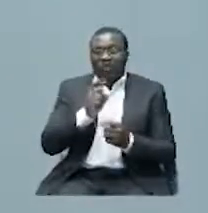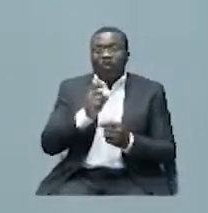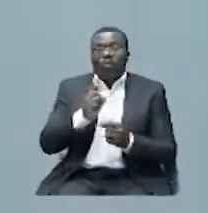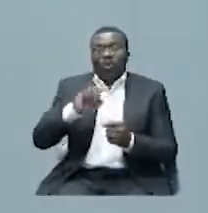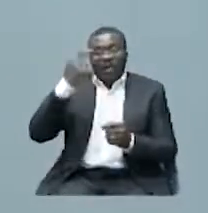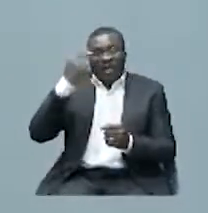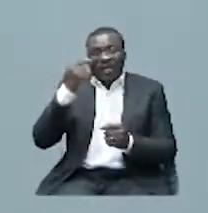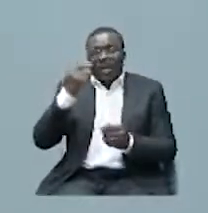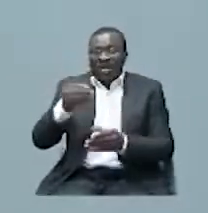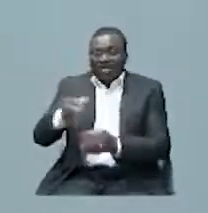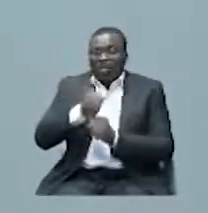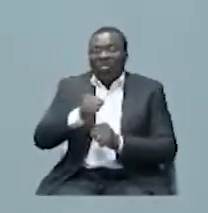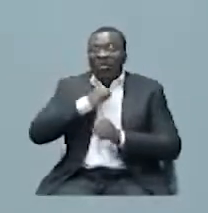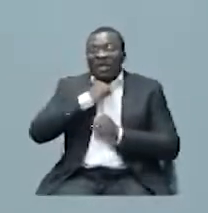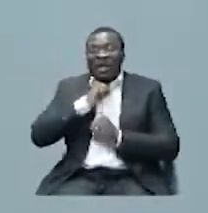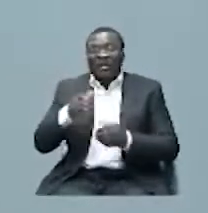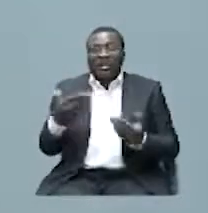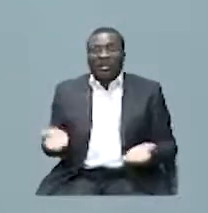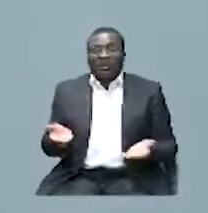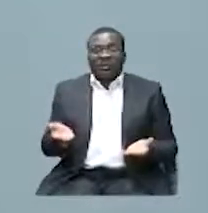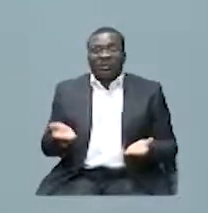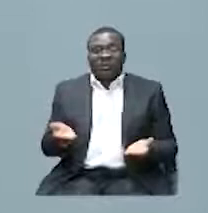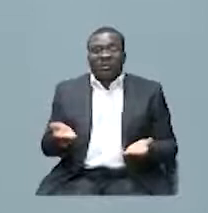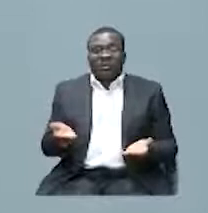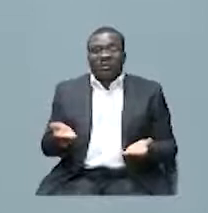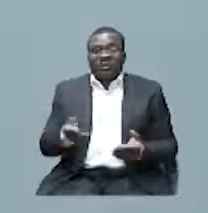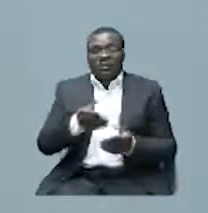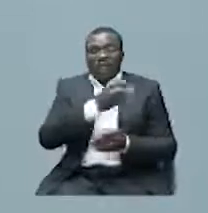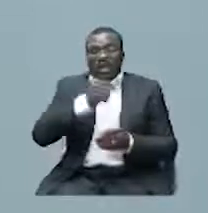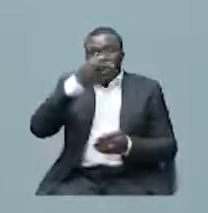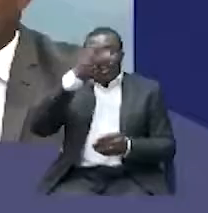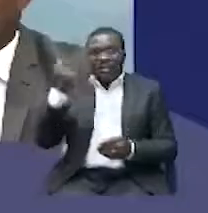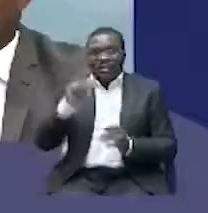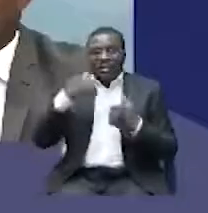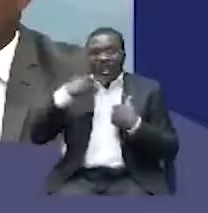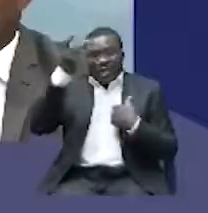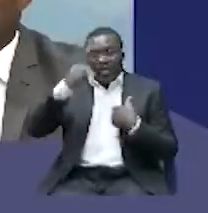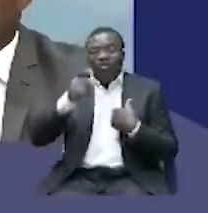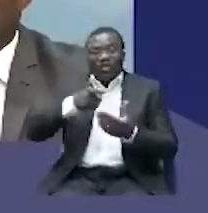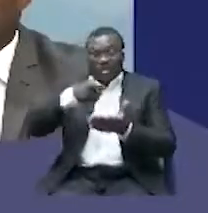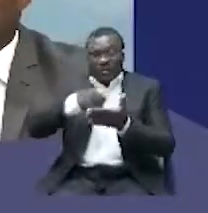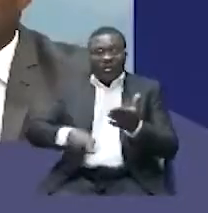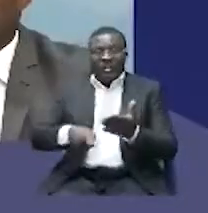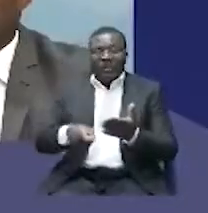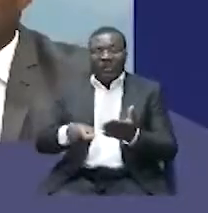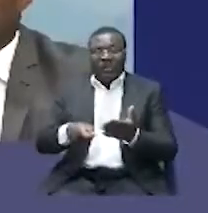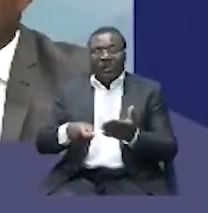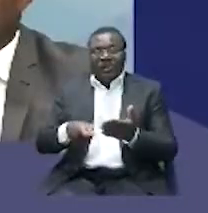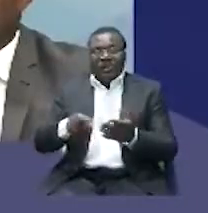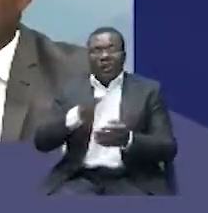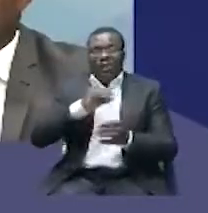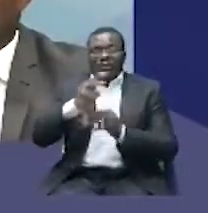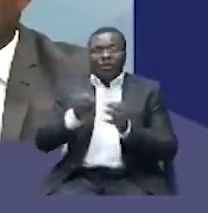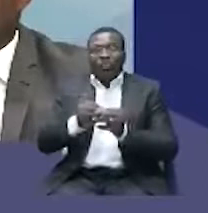pas de revenus, de taxes, d'impôts, et parce qu'il y a une politique fiscale non incitative, et tout le